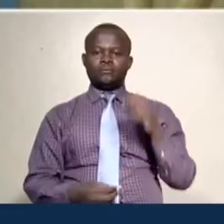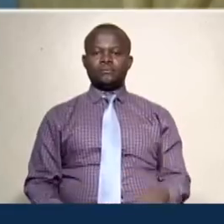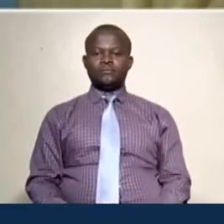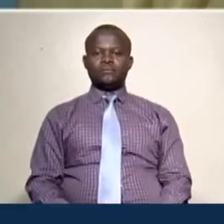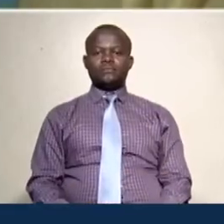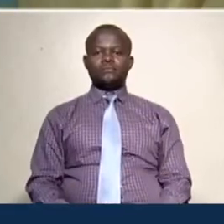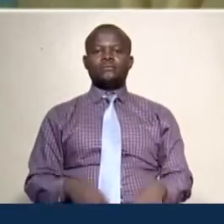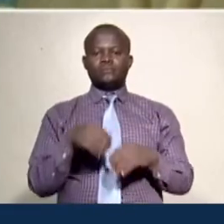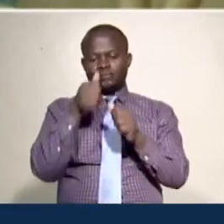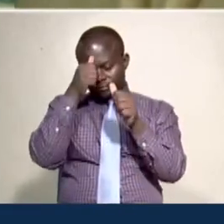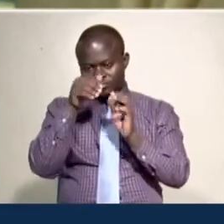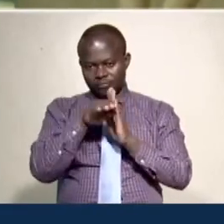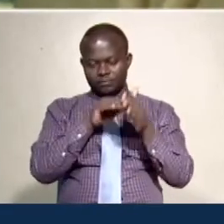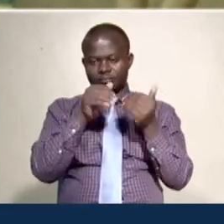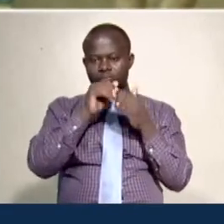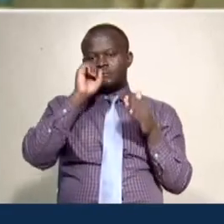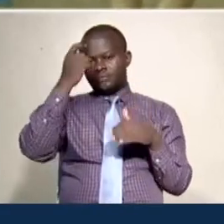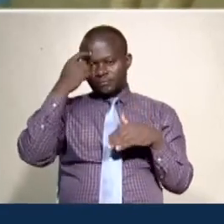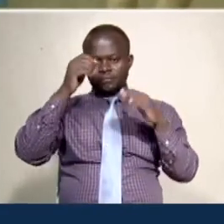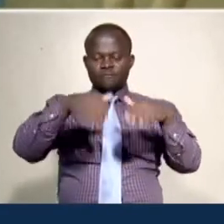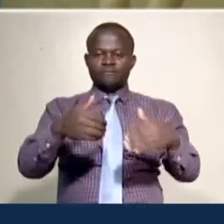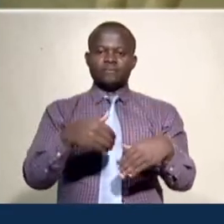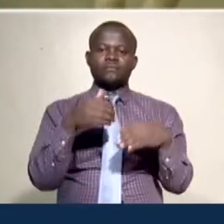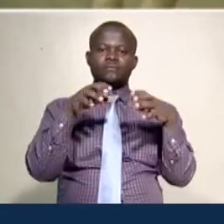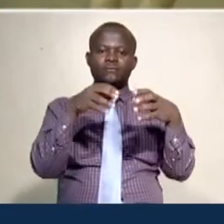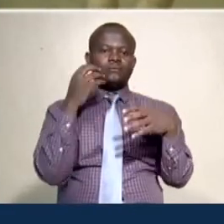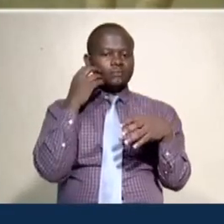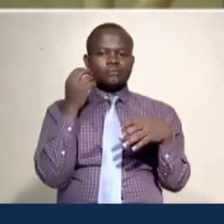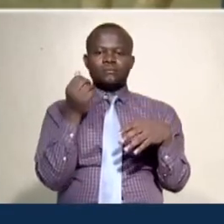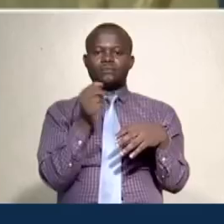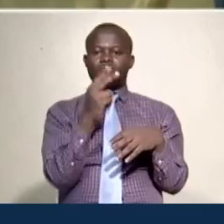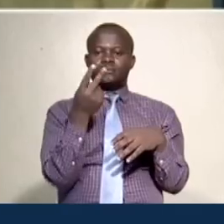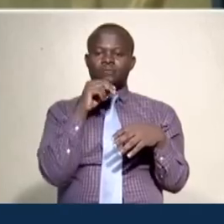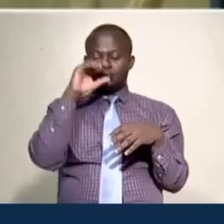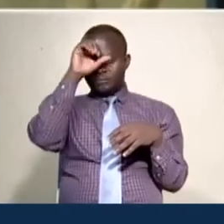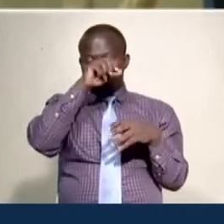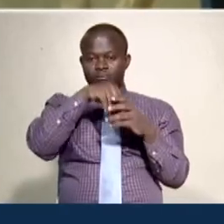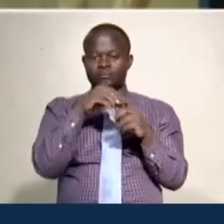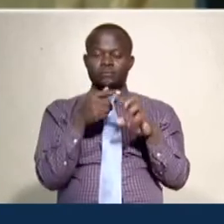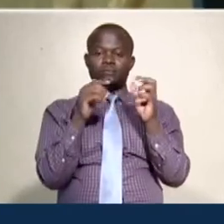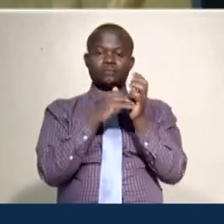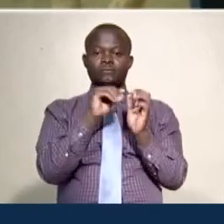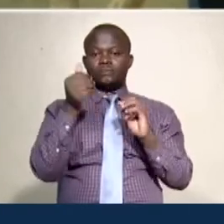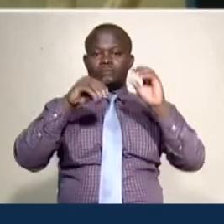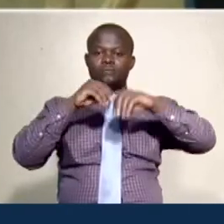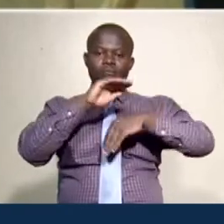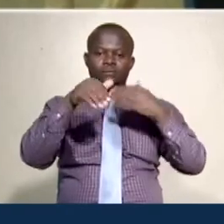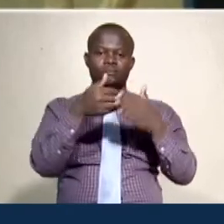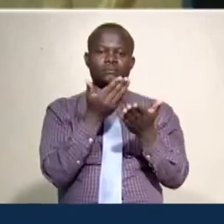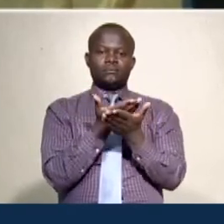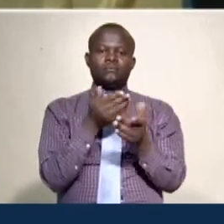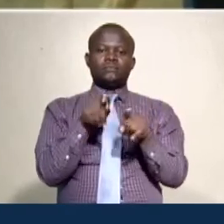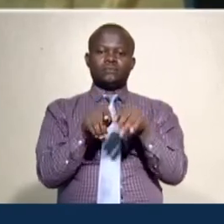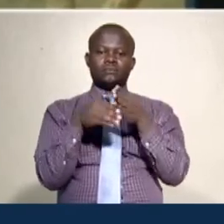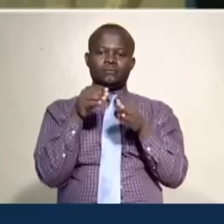gahunda za leta zose yaba ari imiganda inteko zatukora za buri wa kabiri ntazi siba ndetse niyo n'indi misanzu asabwa yose nko kubakira